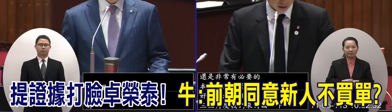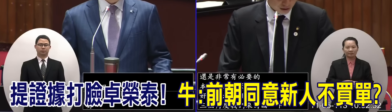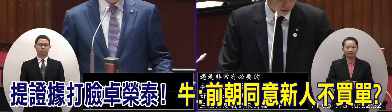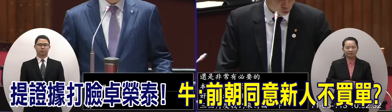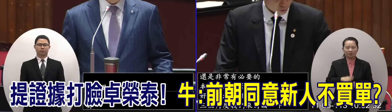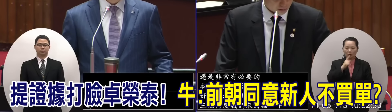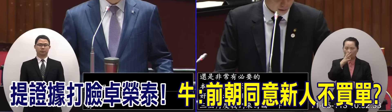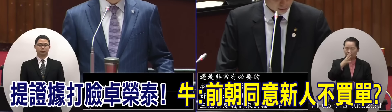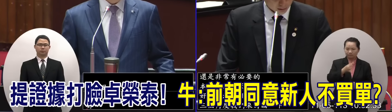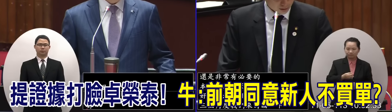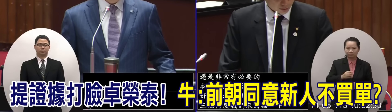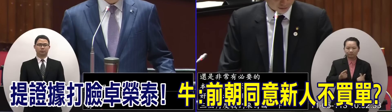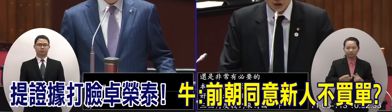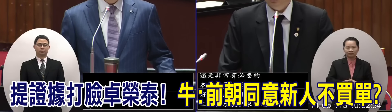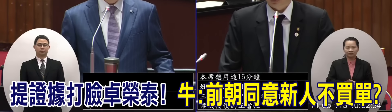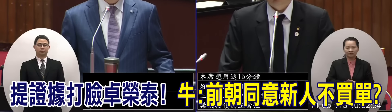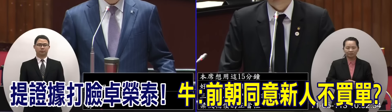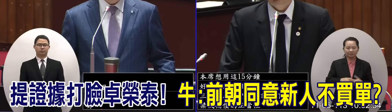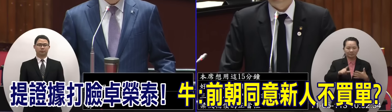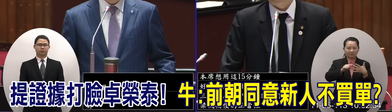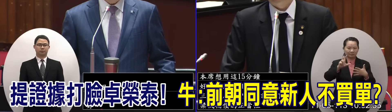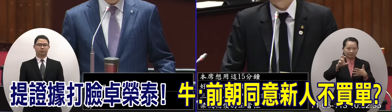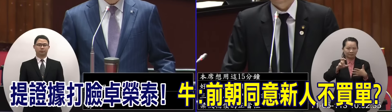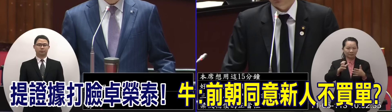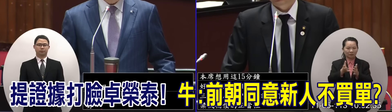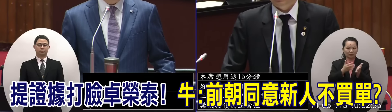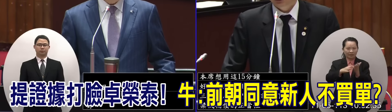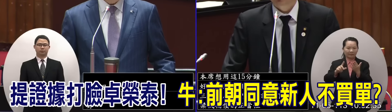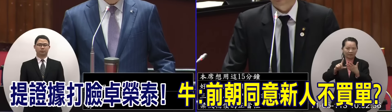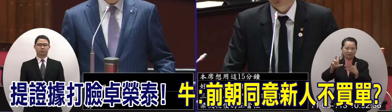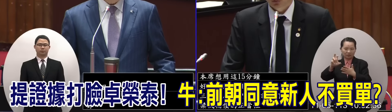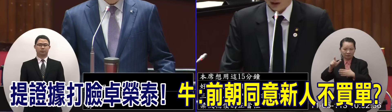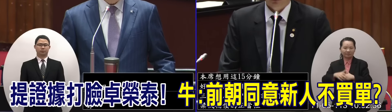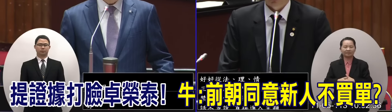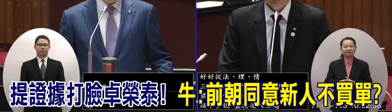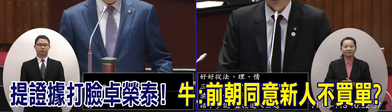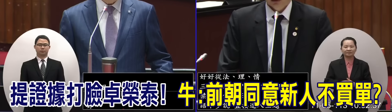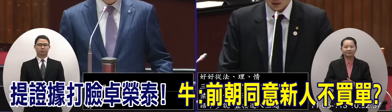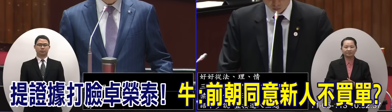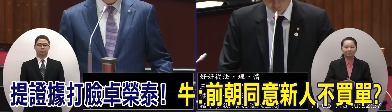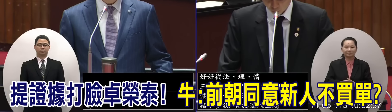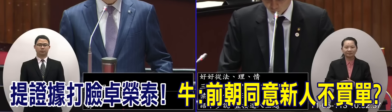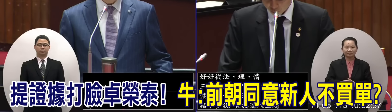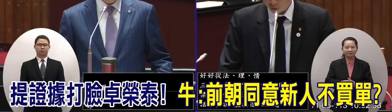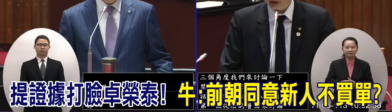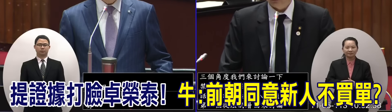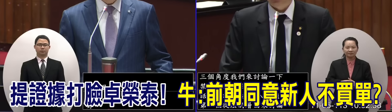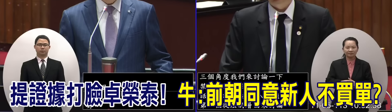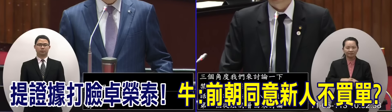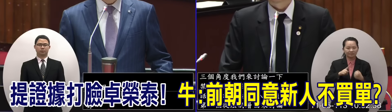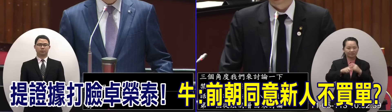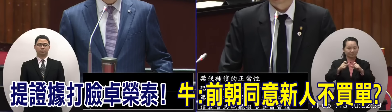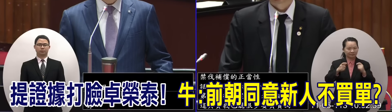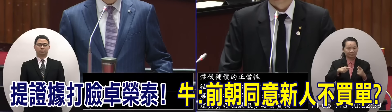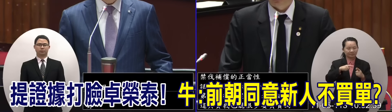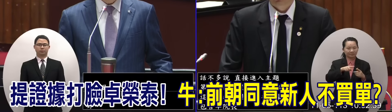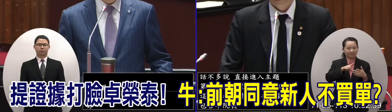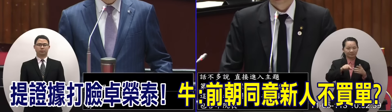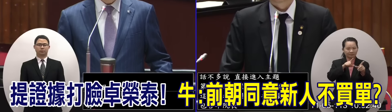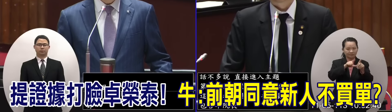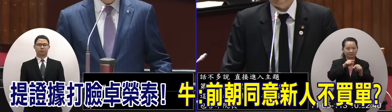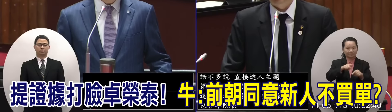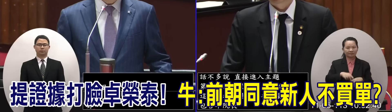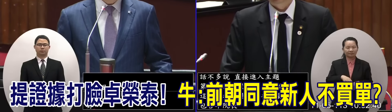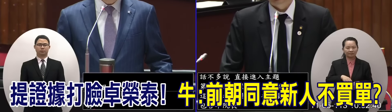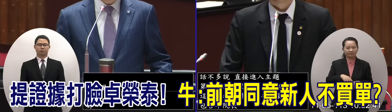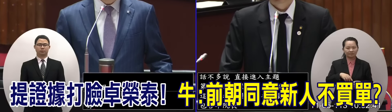次的提及所谓的宪法第七十条、预算法第九十一条及财政纪律法第五条，对不对？但我就想请问一下院长，这